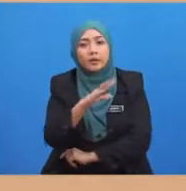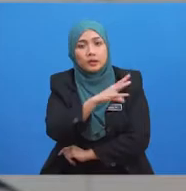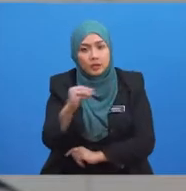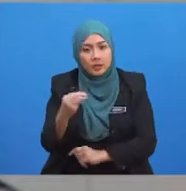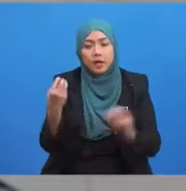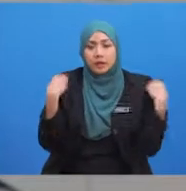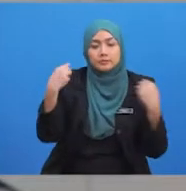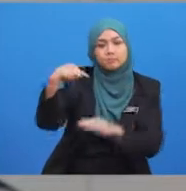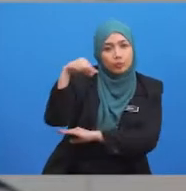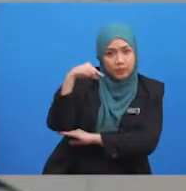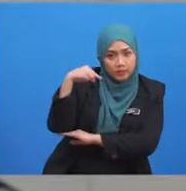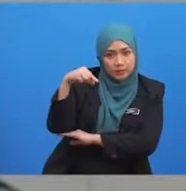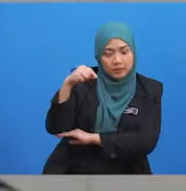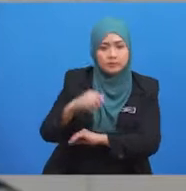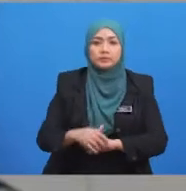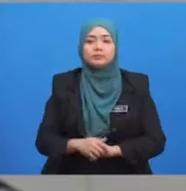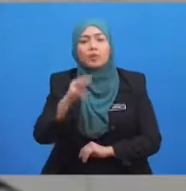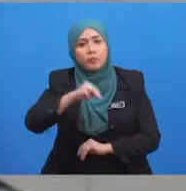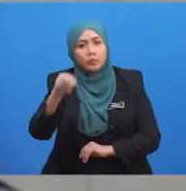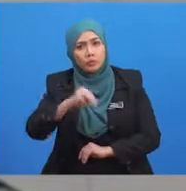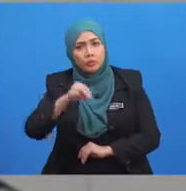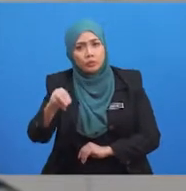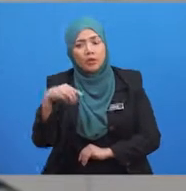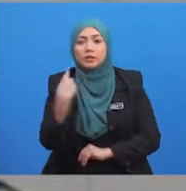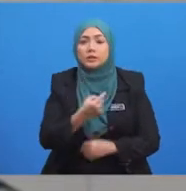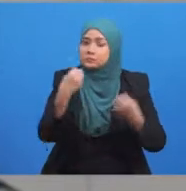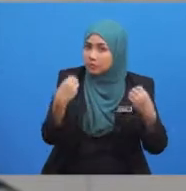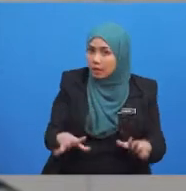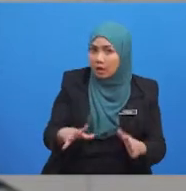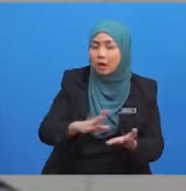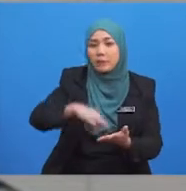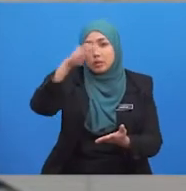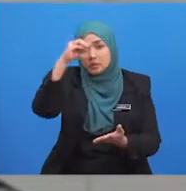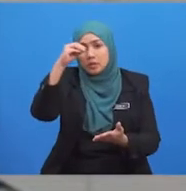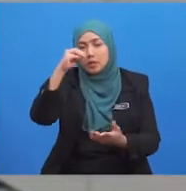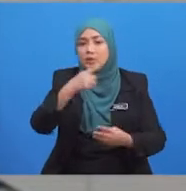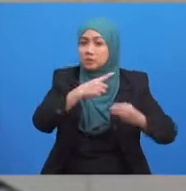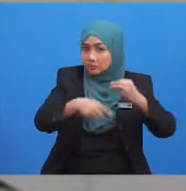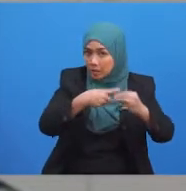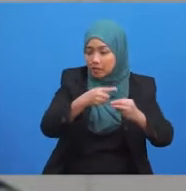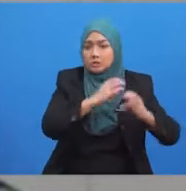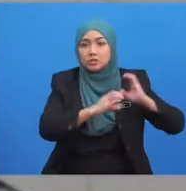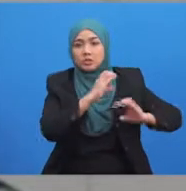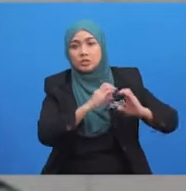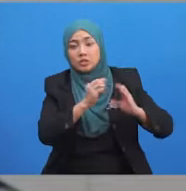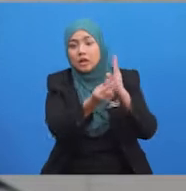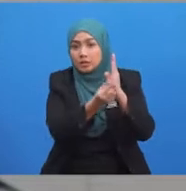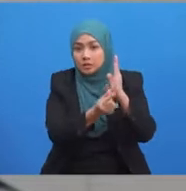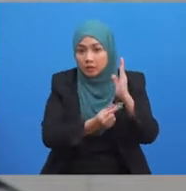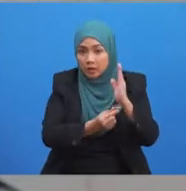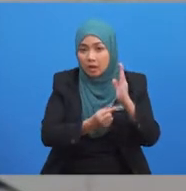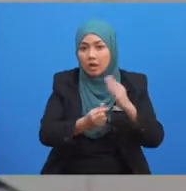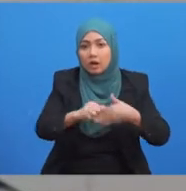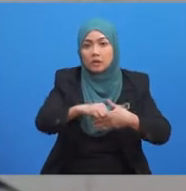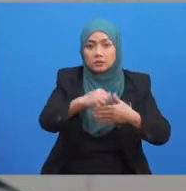berkualiti. Murid-murid, kita telah pelajari mengenai ciri-ciri getah asli